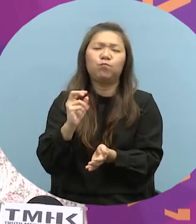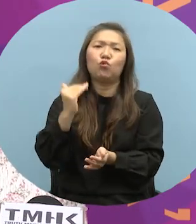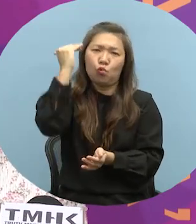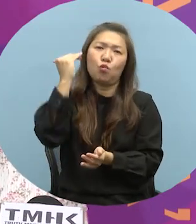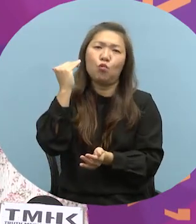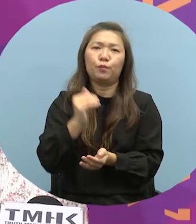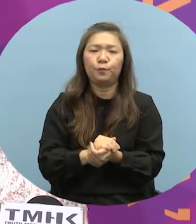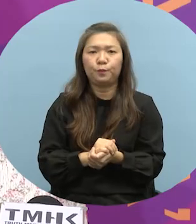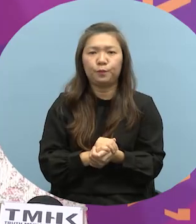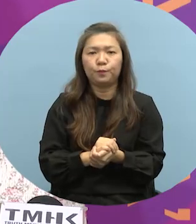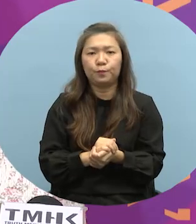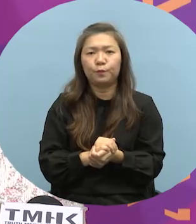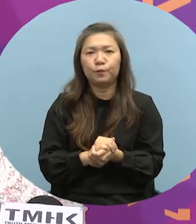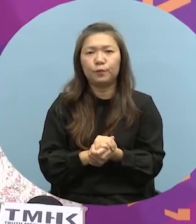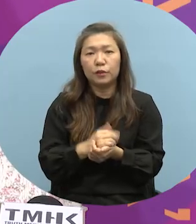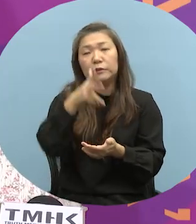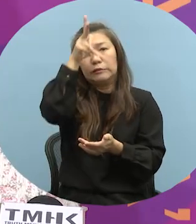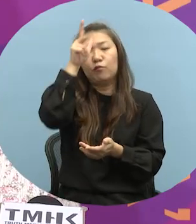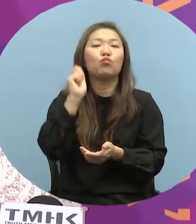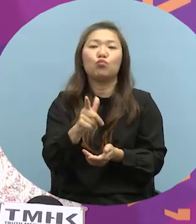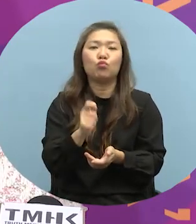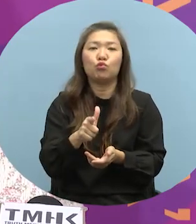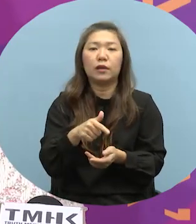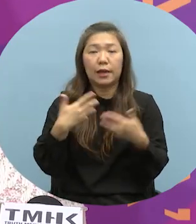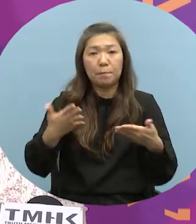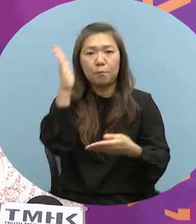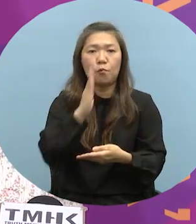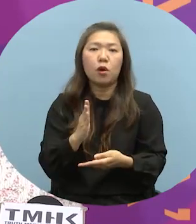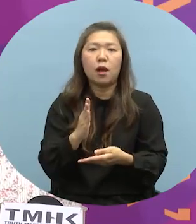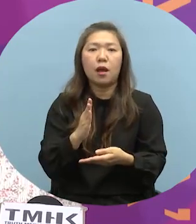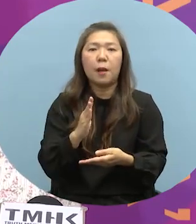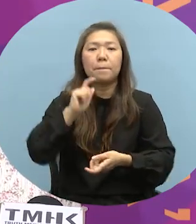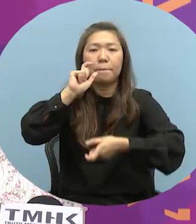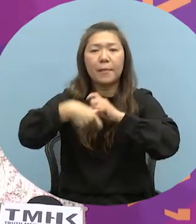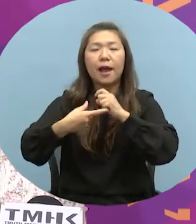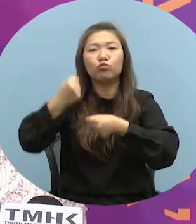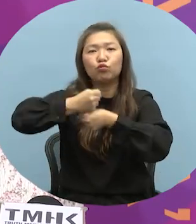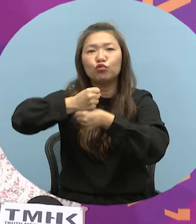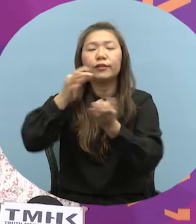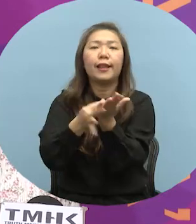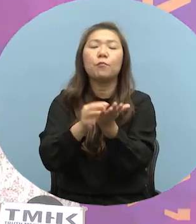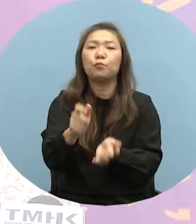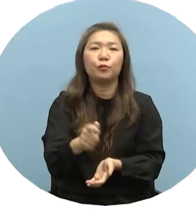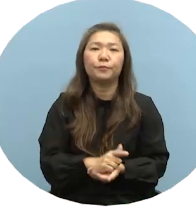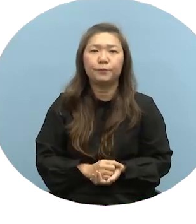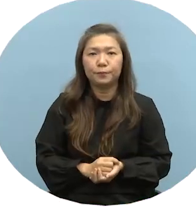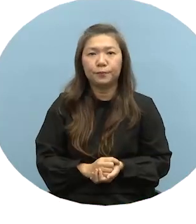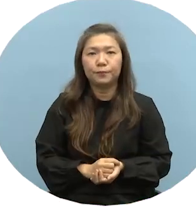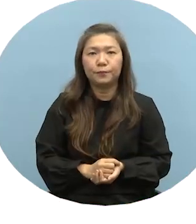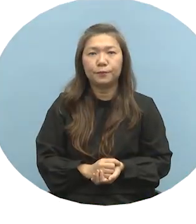較高的水平，我們亦都不會在今季推出任何的商業用地。